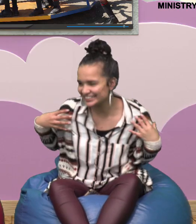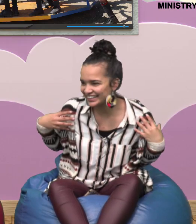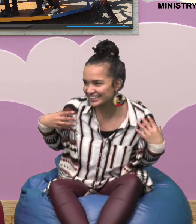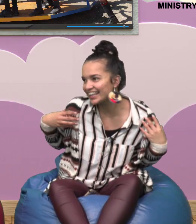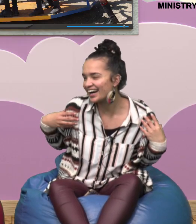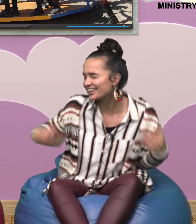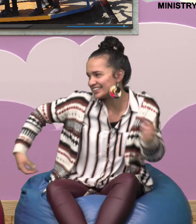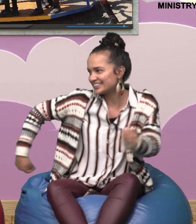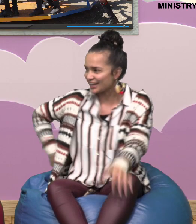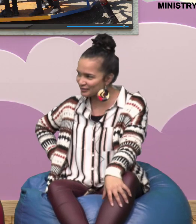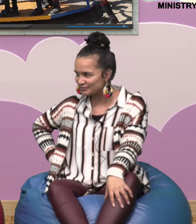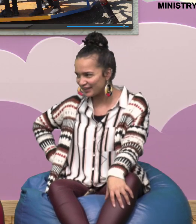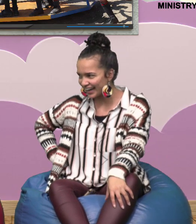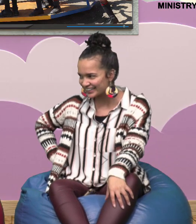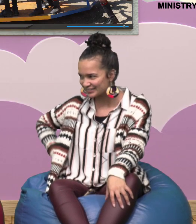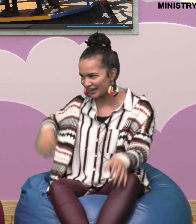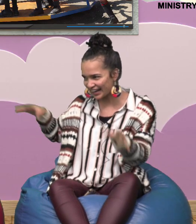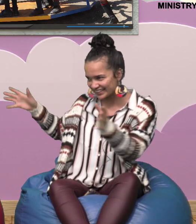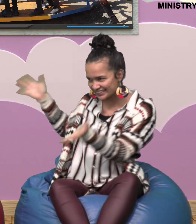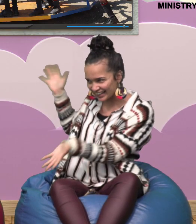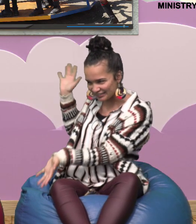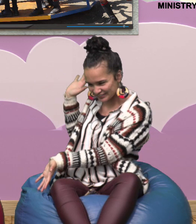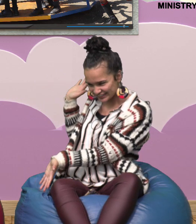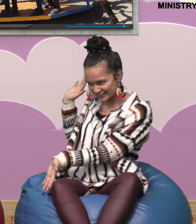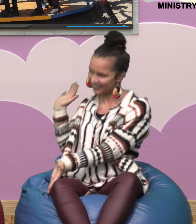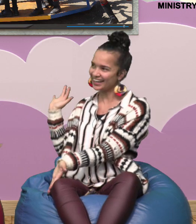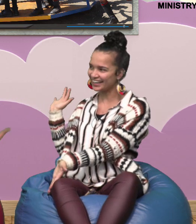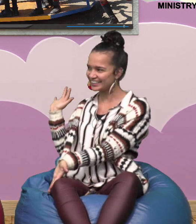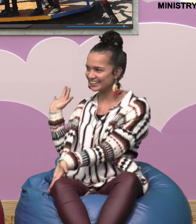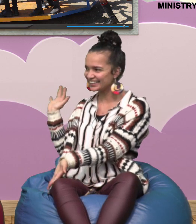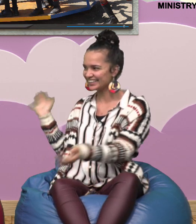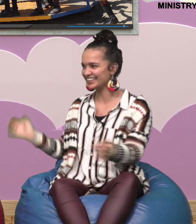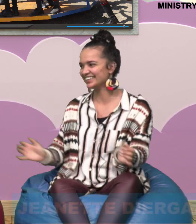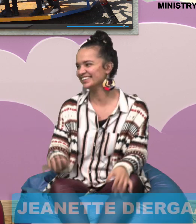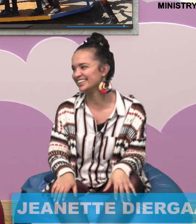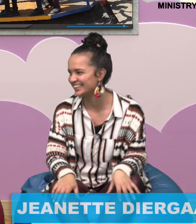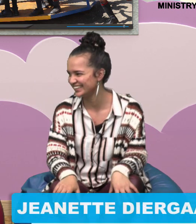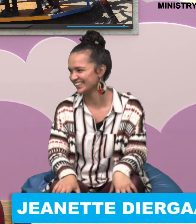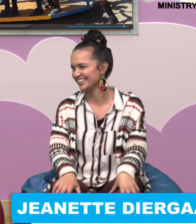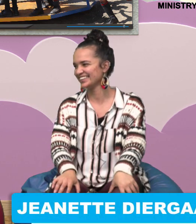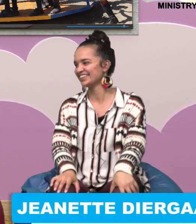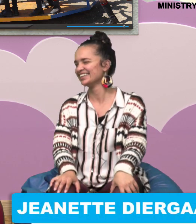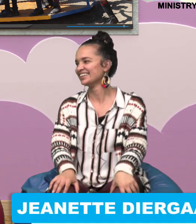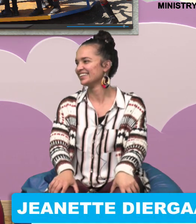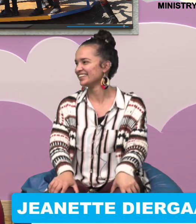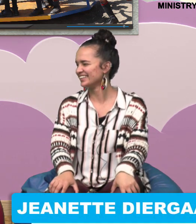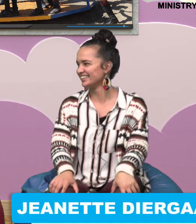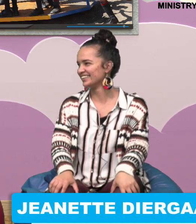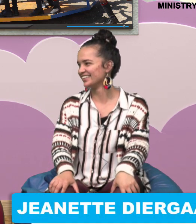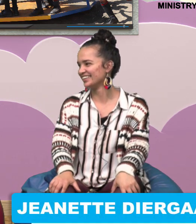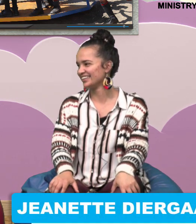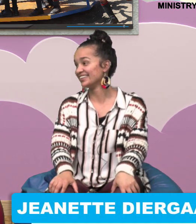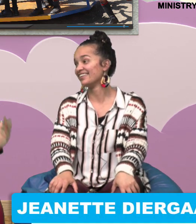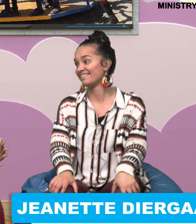Ek is Geniet en saam met my is my gunsteling vriendin. My naam is Desiree. Ek is so bly om